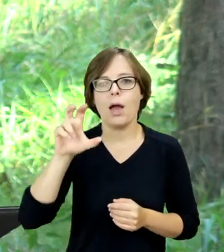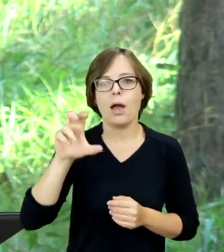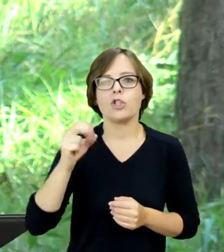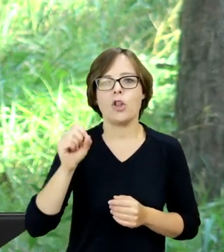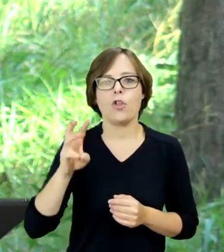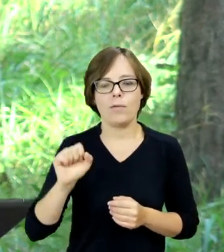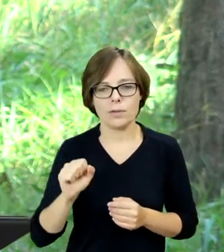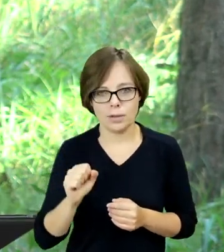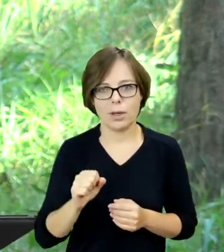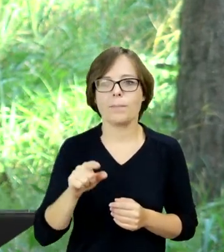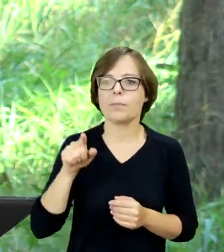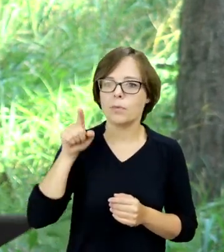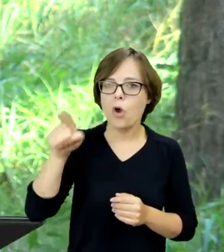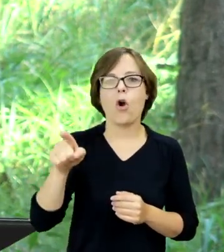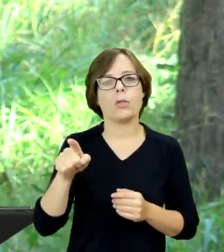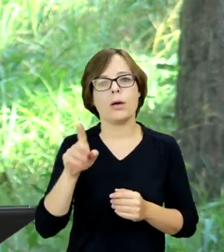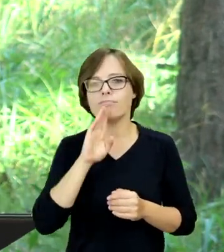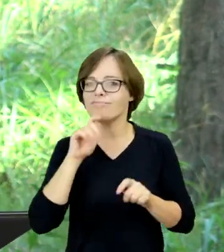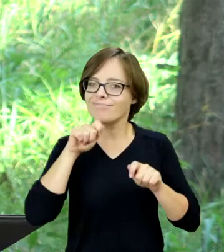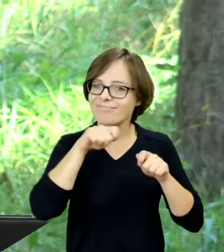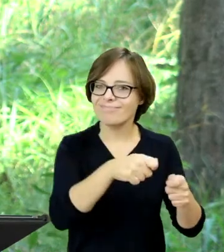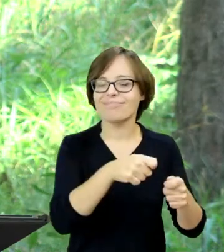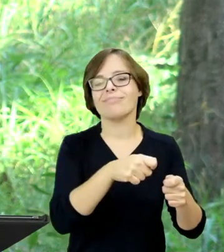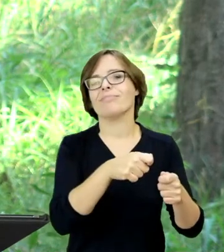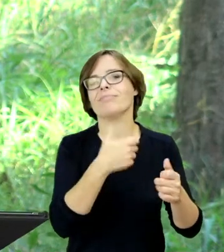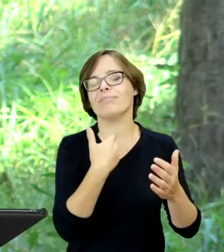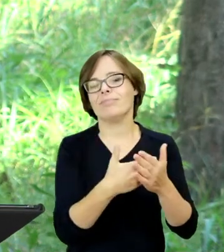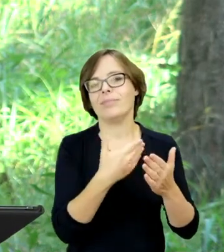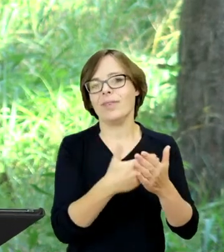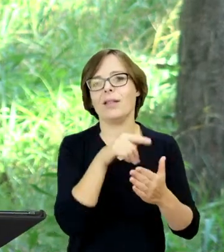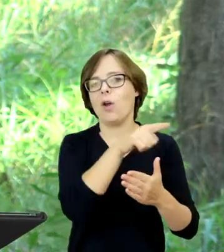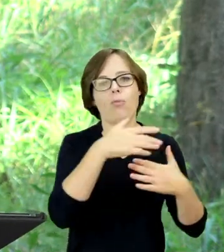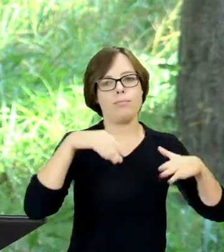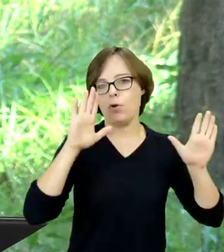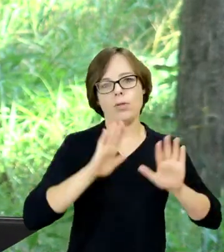szantaż uchronił Trębowlę przed kapitulacją.